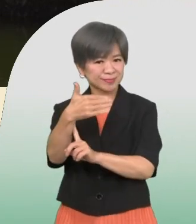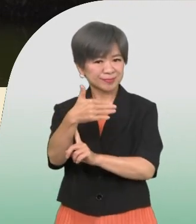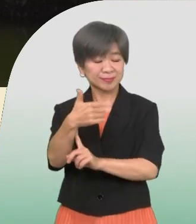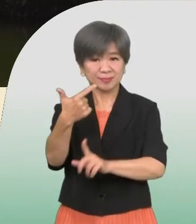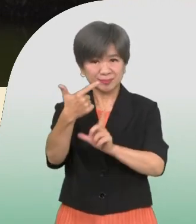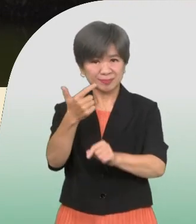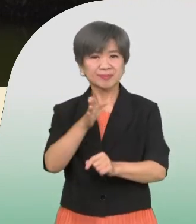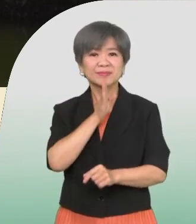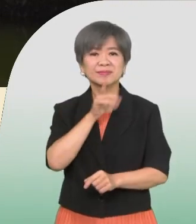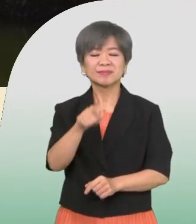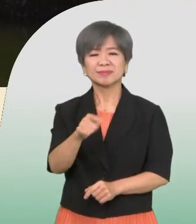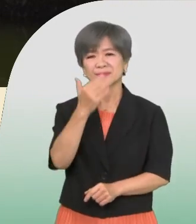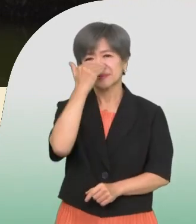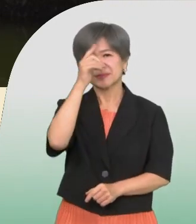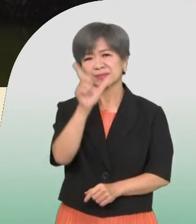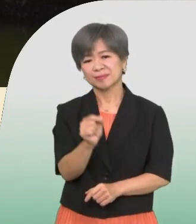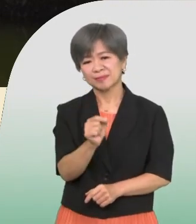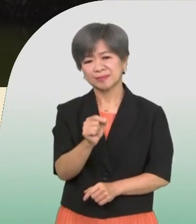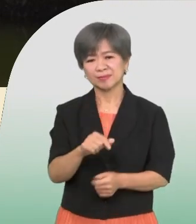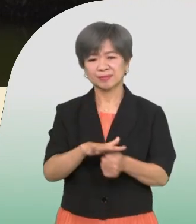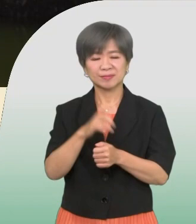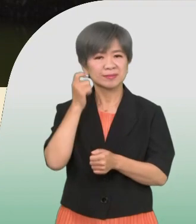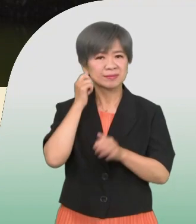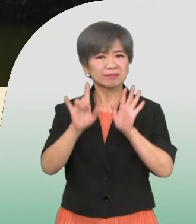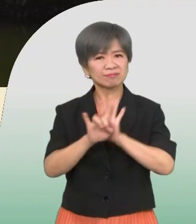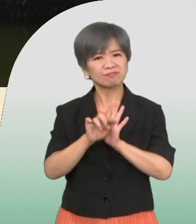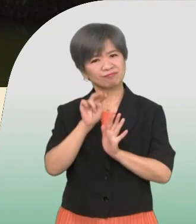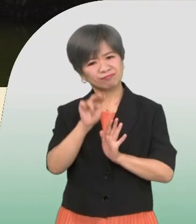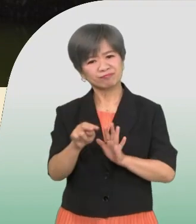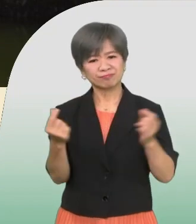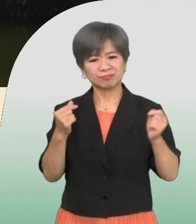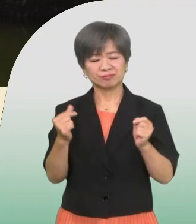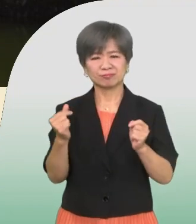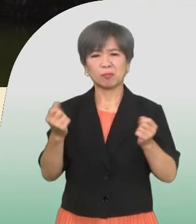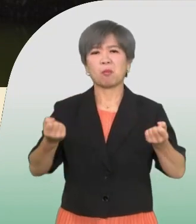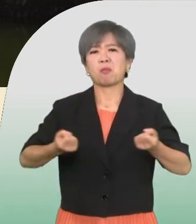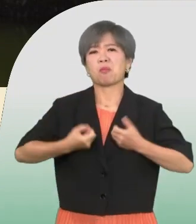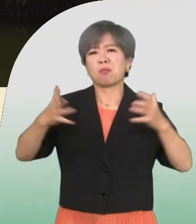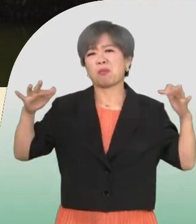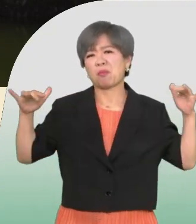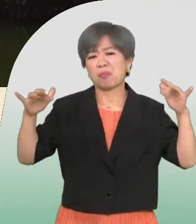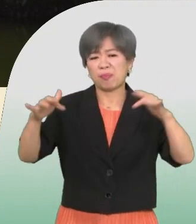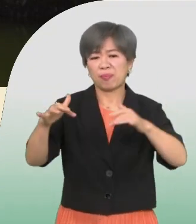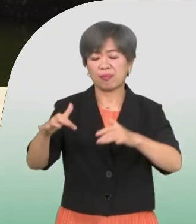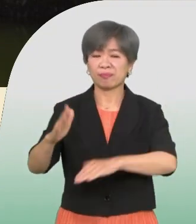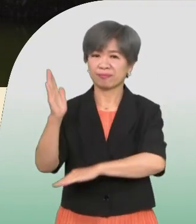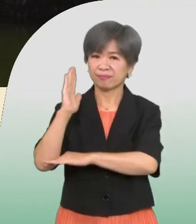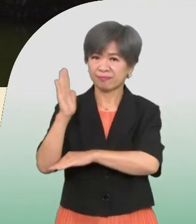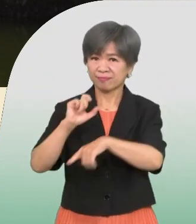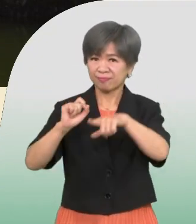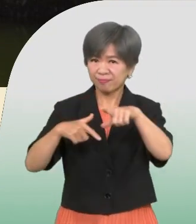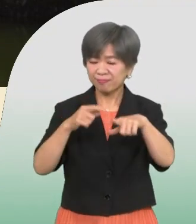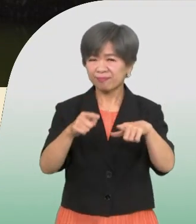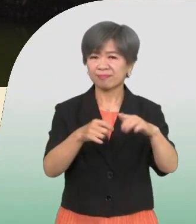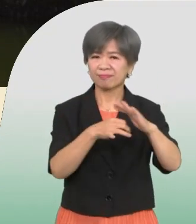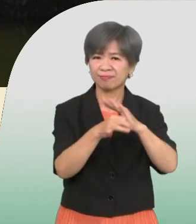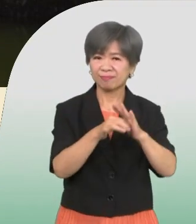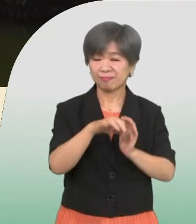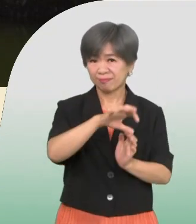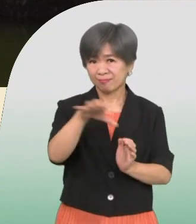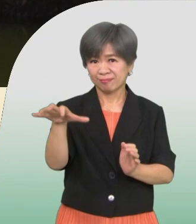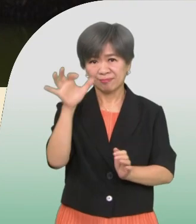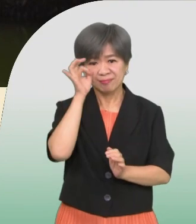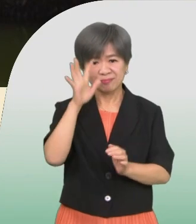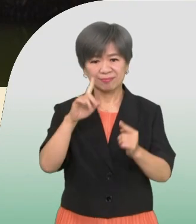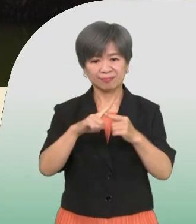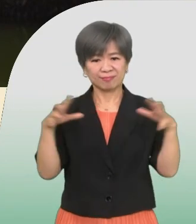林街骄傲日，对爱尔兰来讲，都超系一场盛会庆款。对公部门、企业都民间单位，拢是看到有